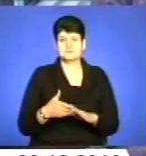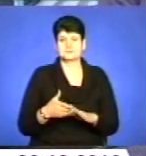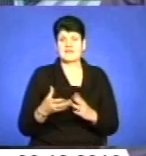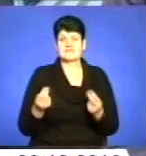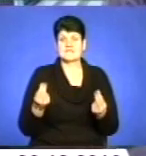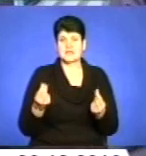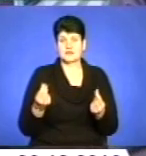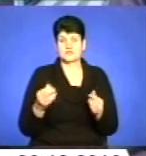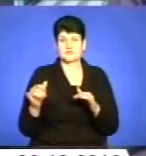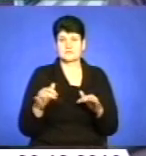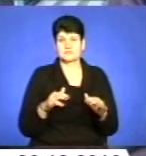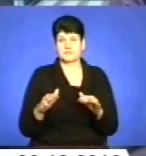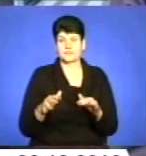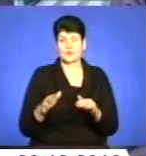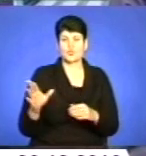фінансових речей